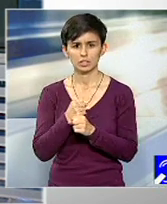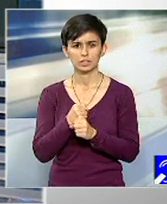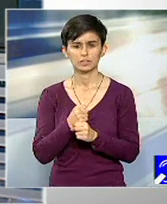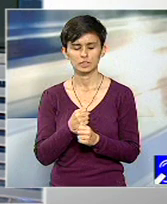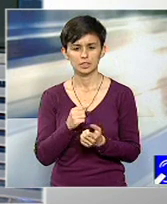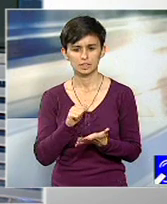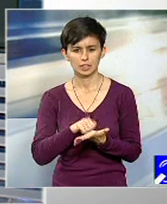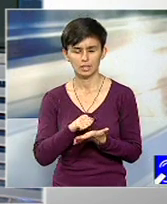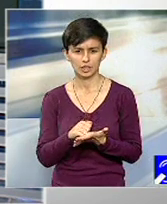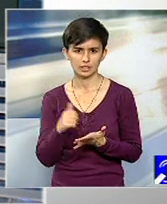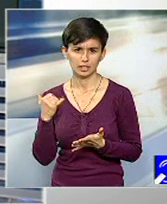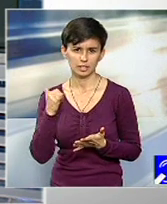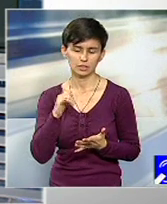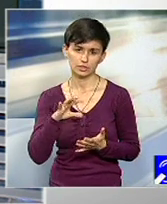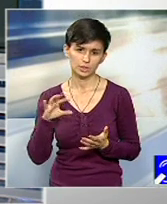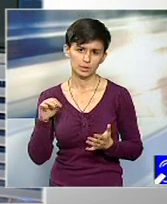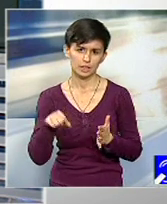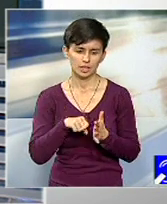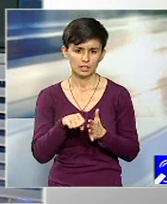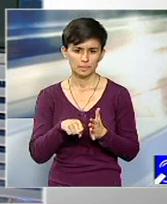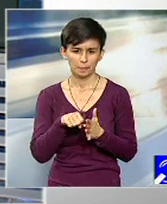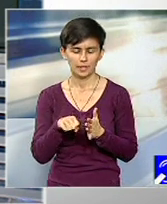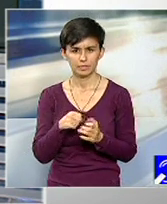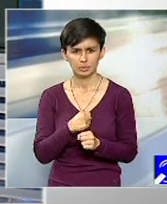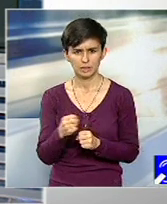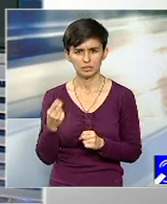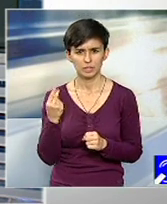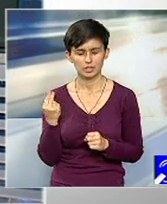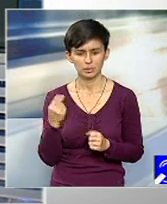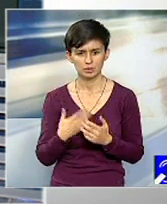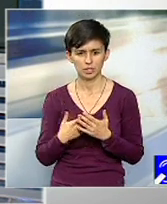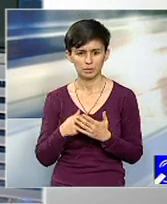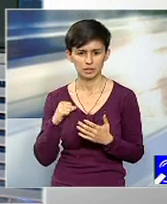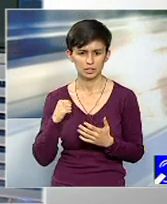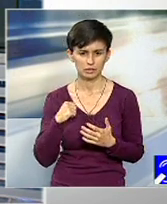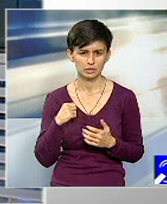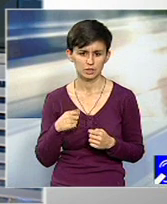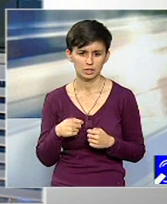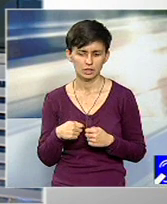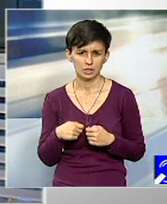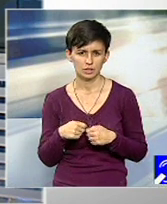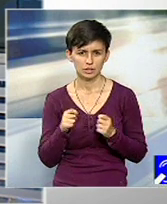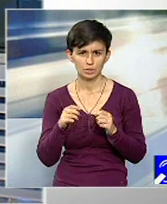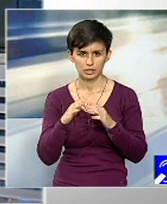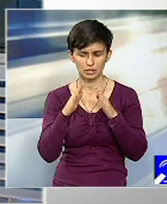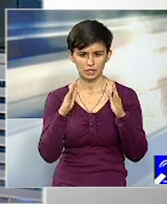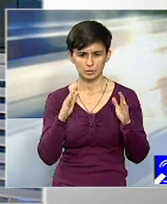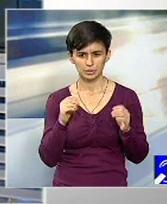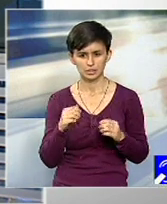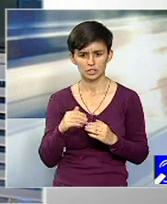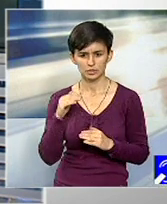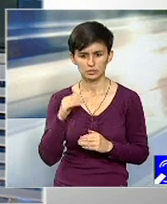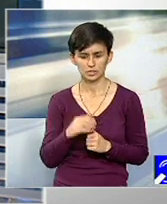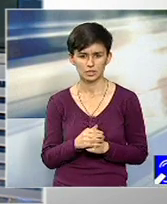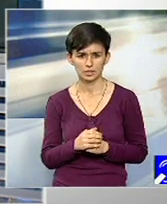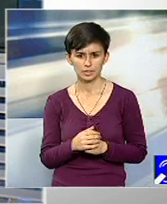Și un alt film foarte bun pentru adolescenți, eu știu din copilărie, toate pânzele sus. Deci, așa că eu zic